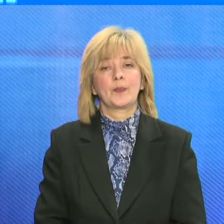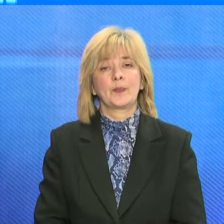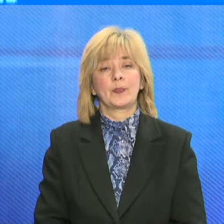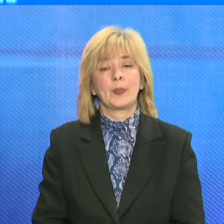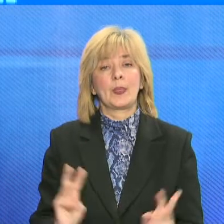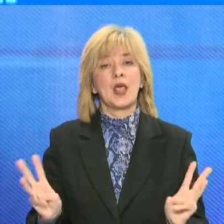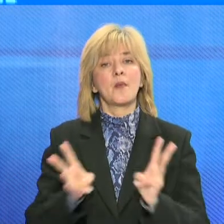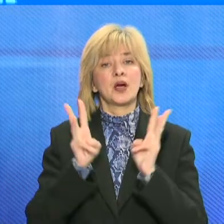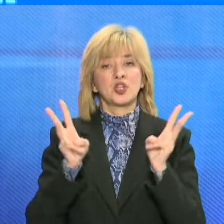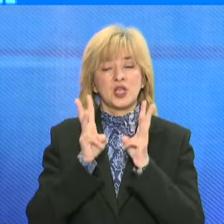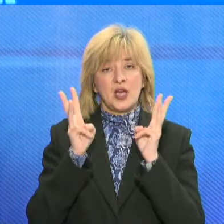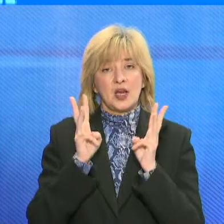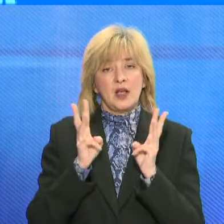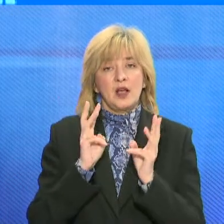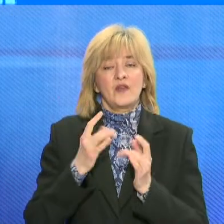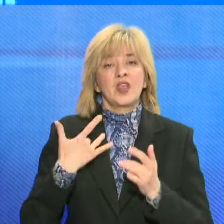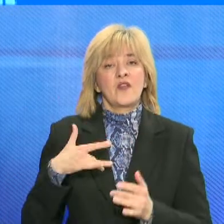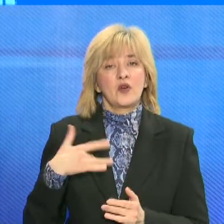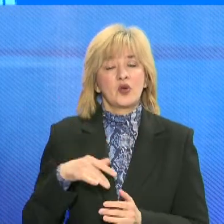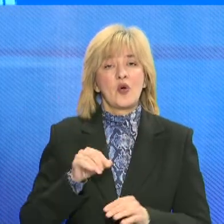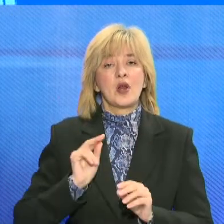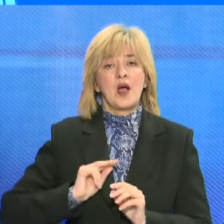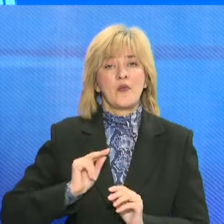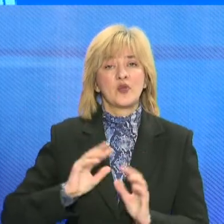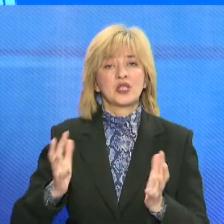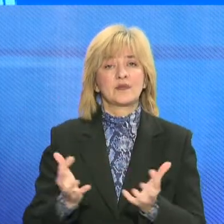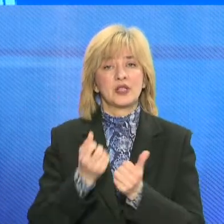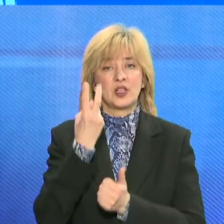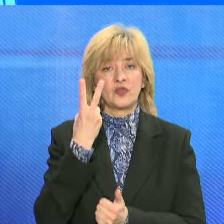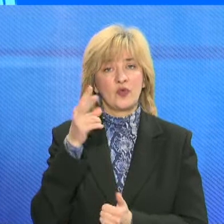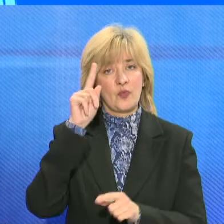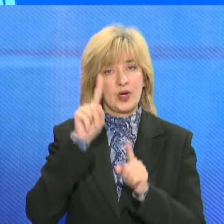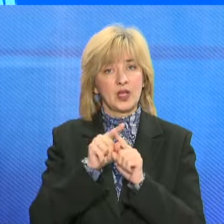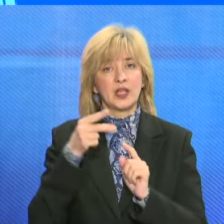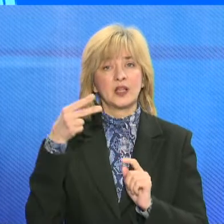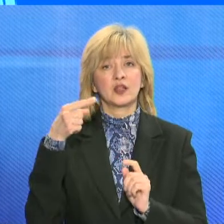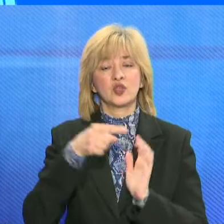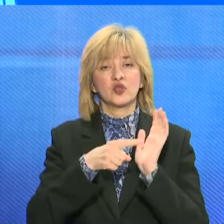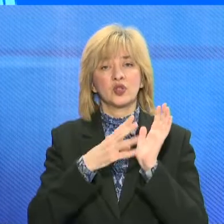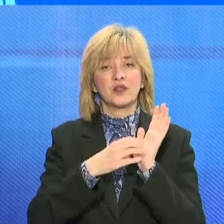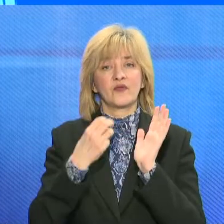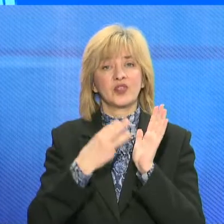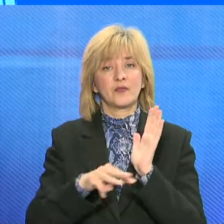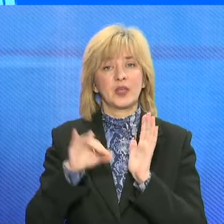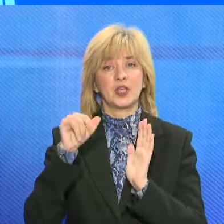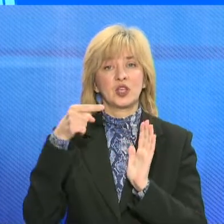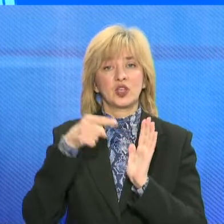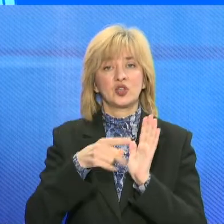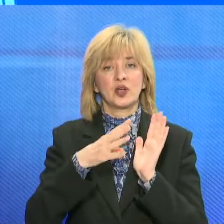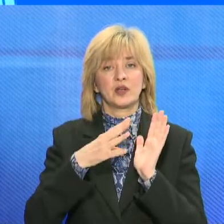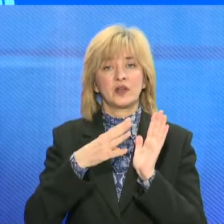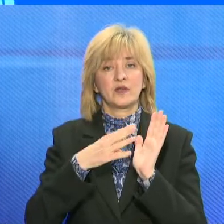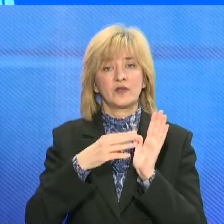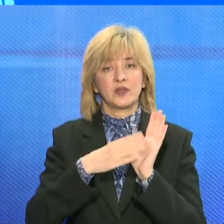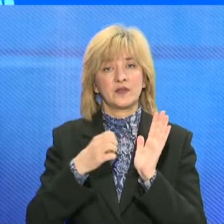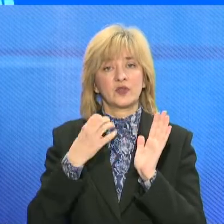На пожары у Новогродку супрацовники МНС выратовали двух братов 1980-го и 1979-го годов